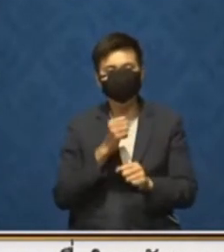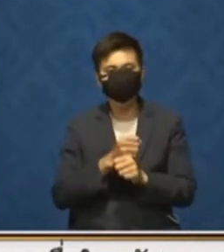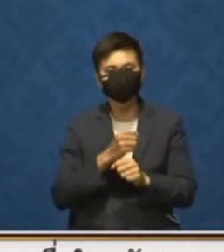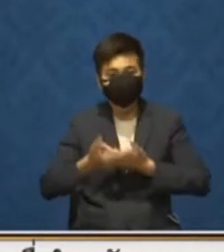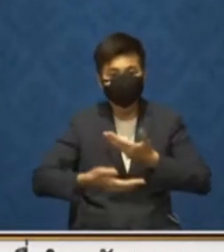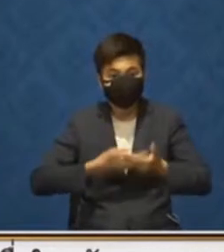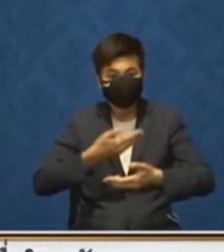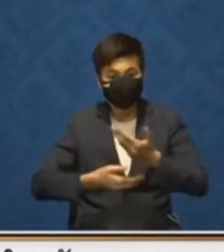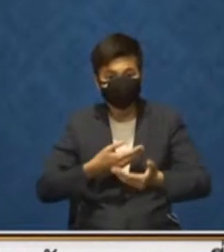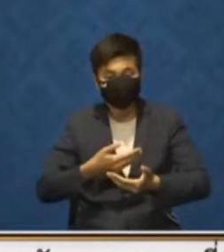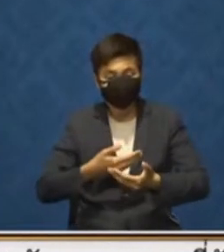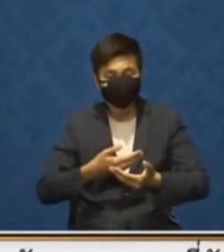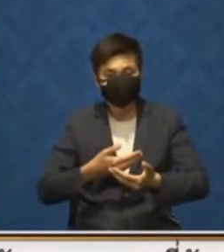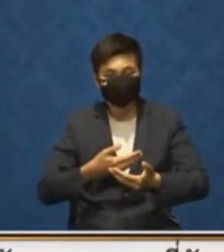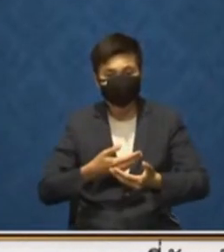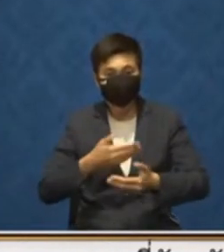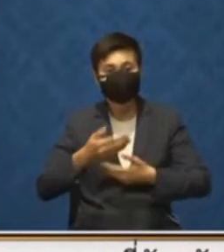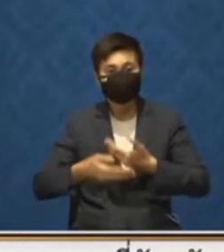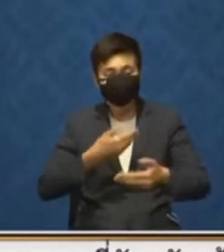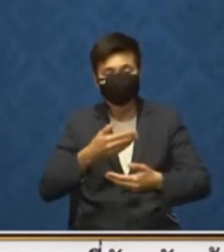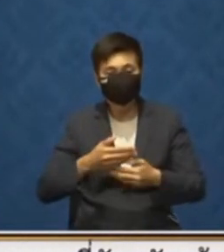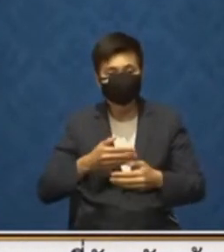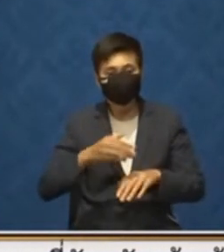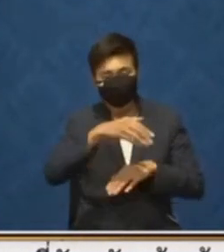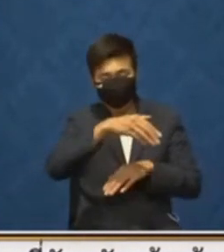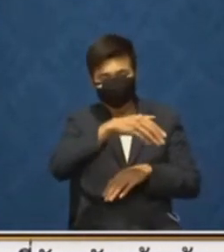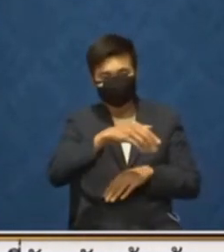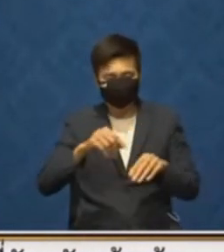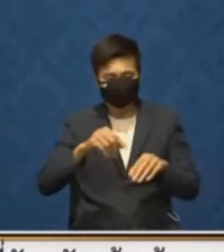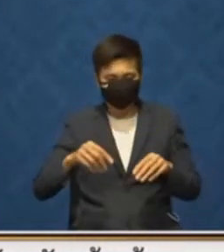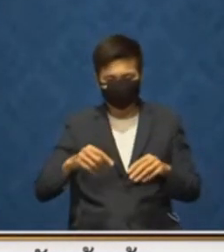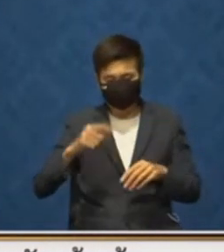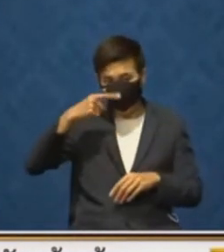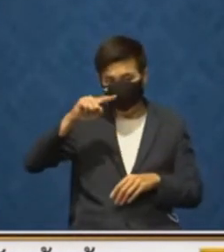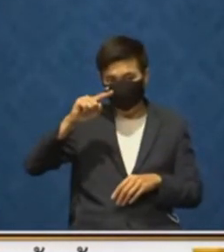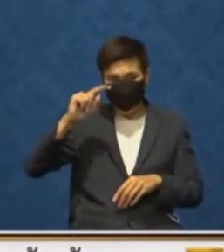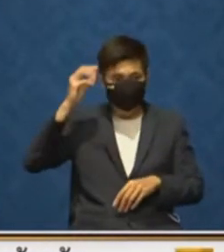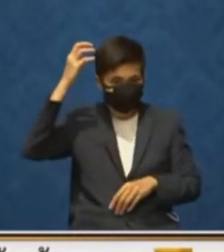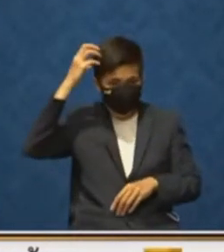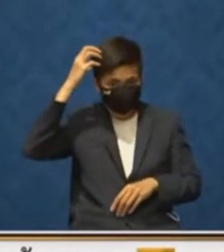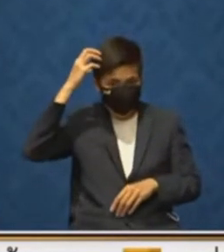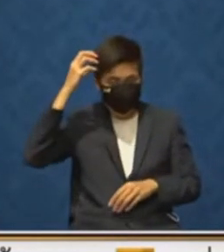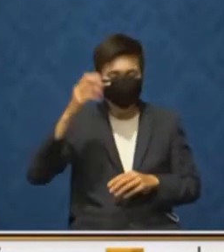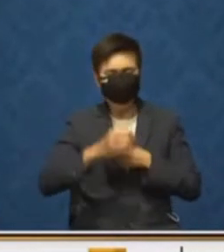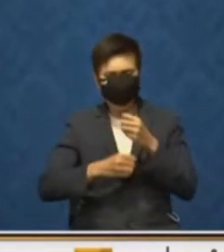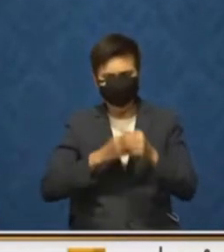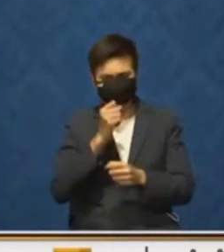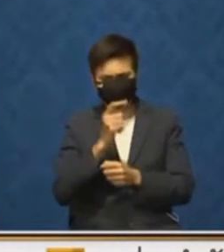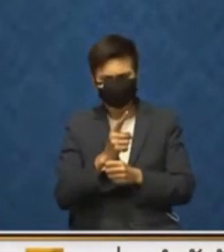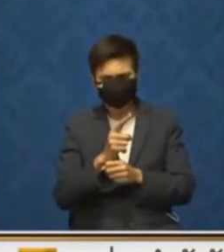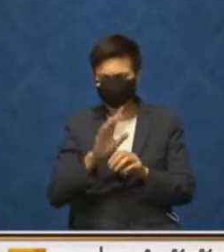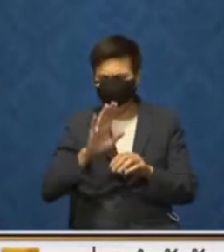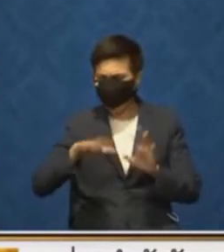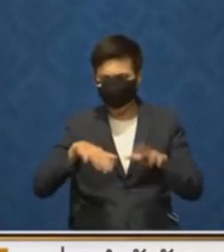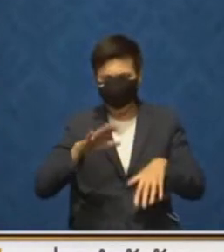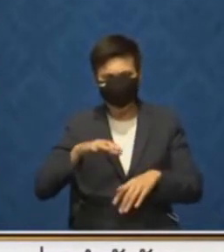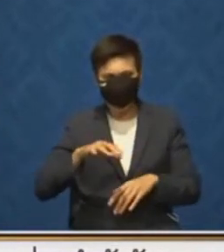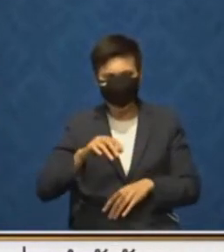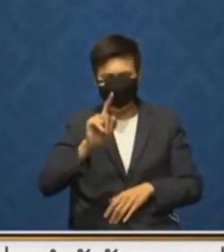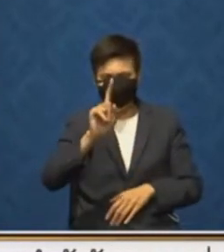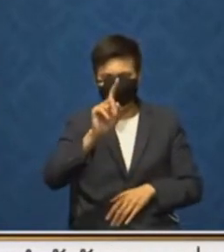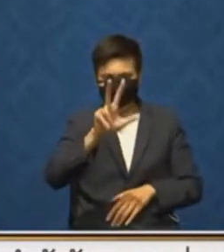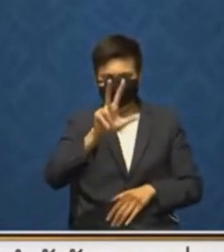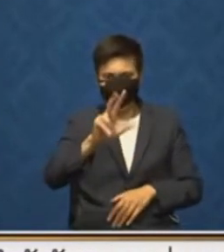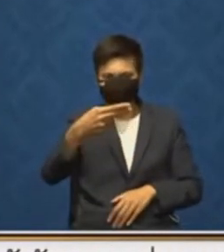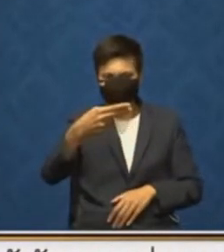ค้าขายกันผ่านชายแดนตรงนั้นน่ะปีหนึ่งของเข้าใจว่ามาน 3สาร 3,000นะเราก็ต่อวันนี้คือฆ่ากัน